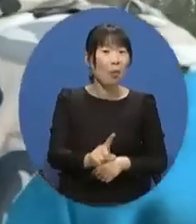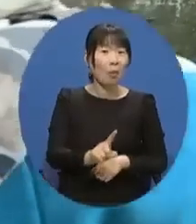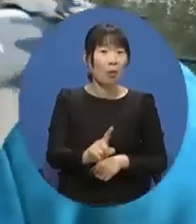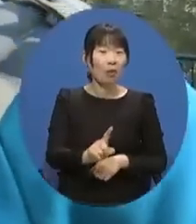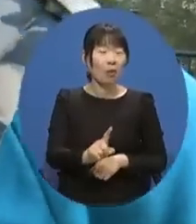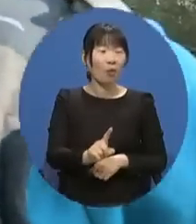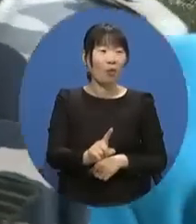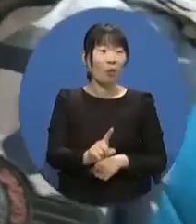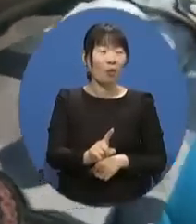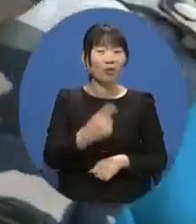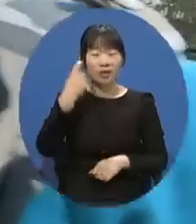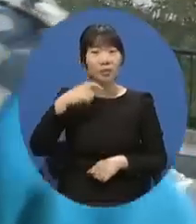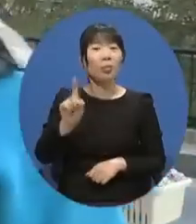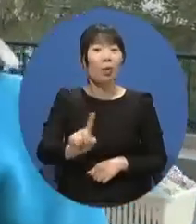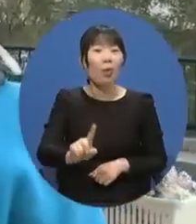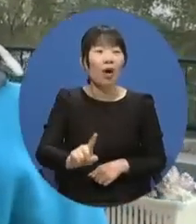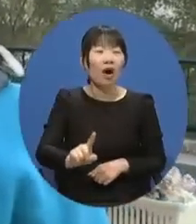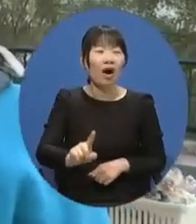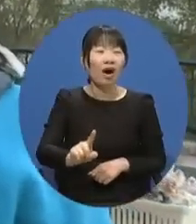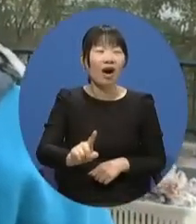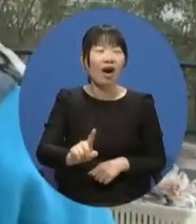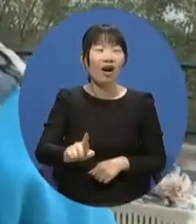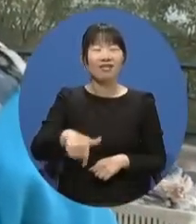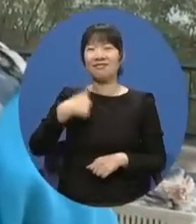느낌이? 어때?